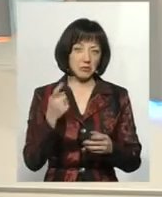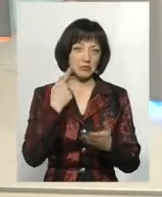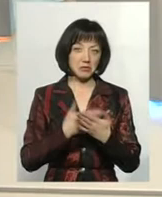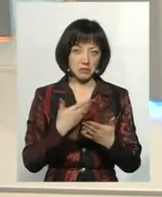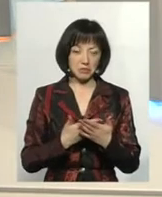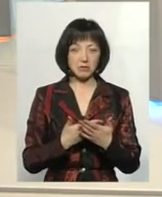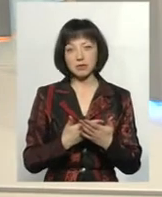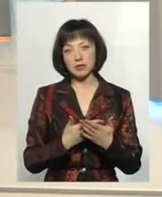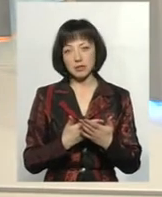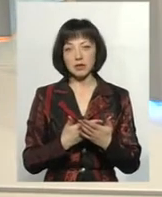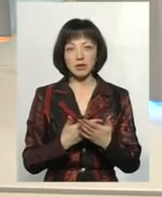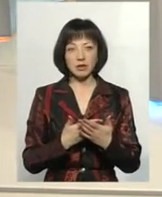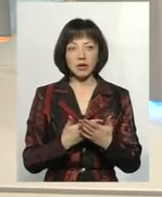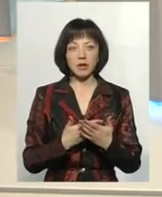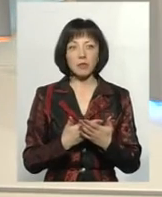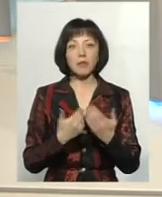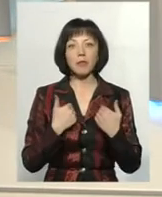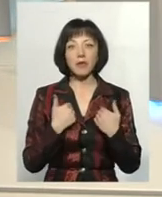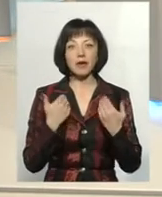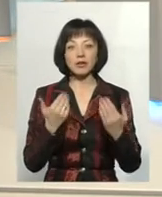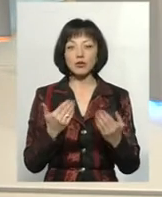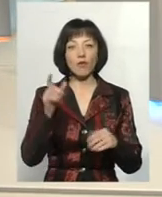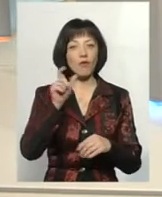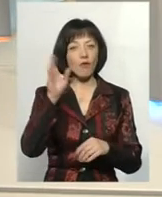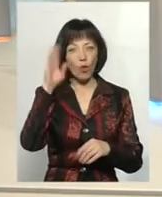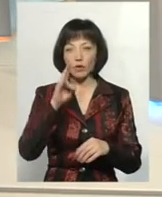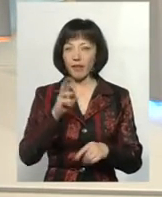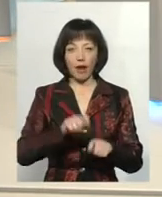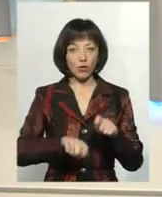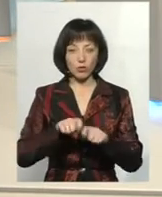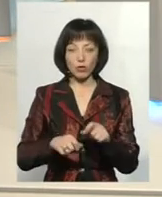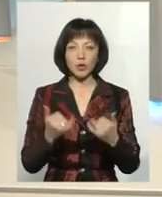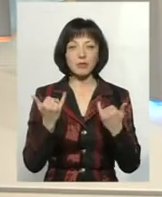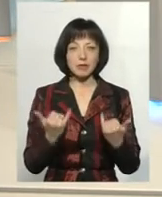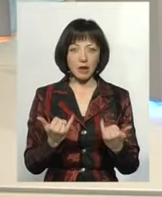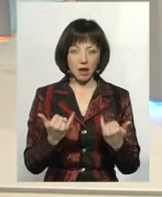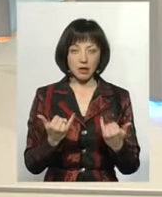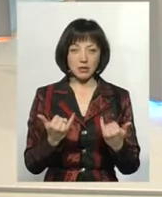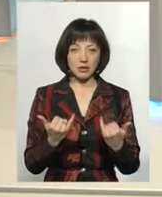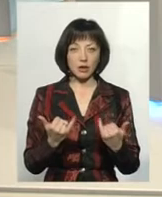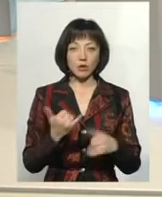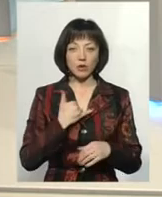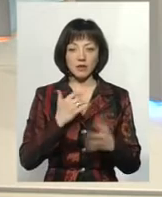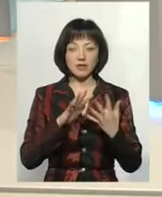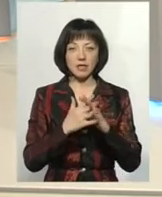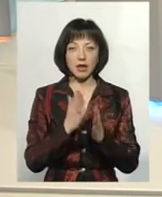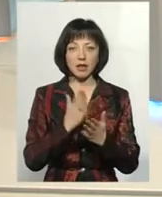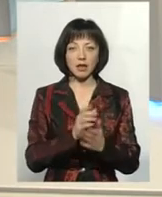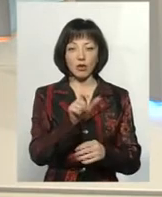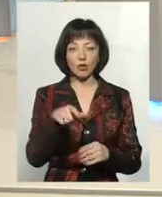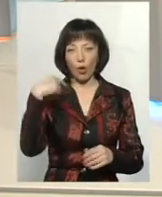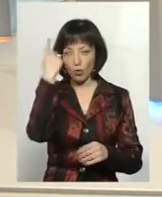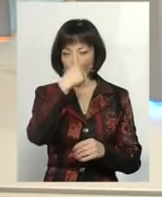та у нас воду з кринички візьмемо. Ми цю воду не контролюємо. І те, що зараз в нас в селах є у людей